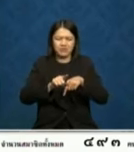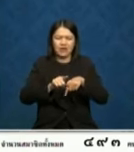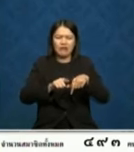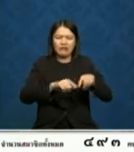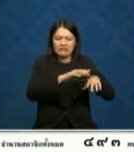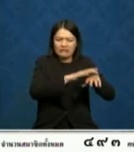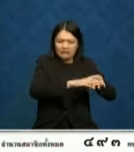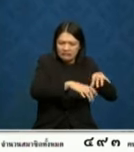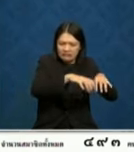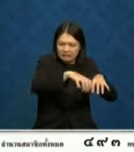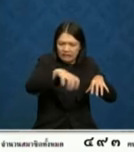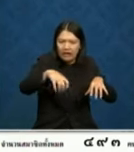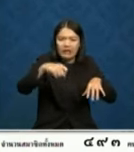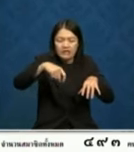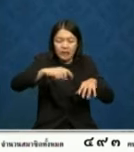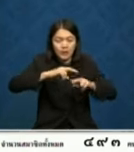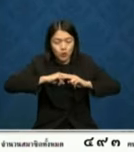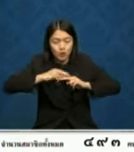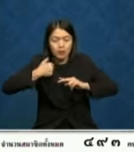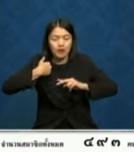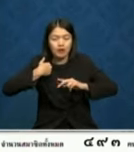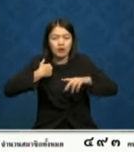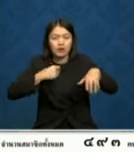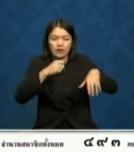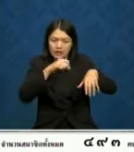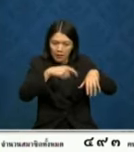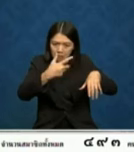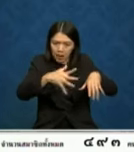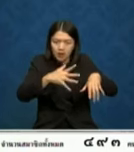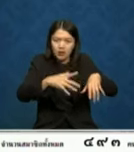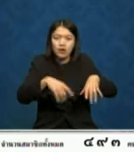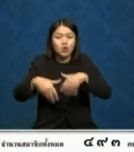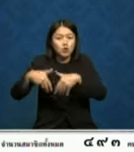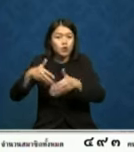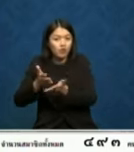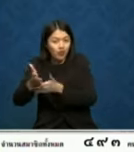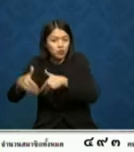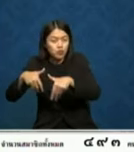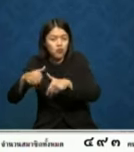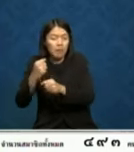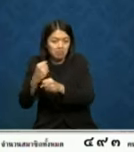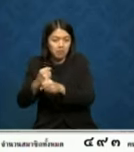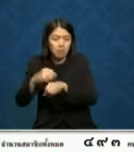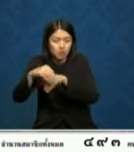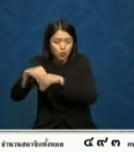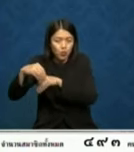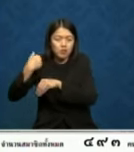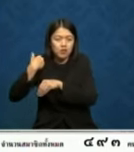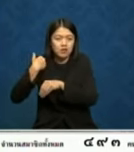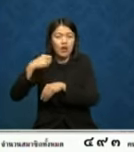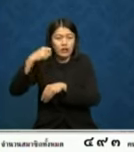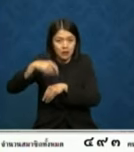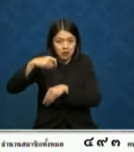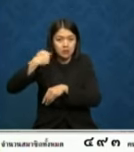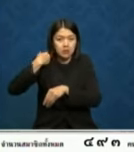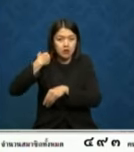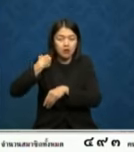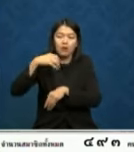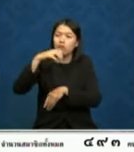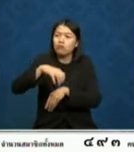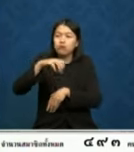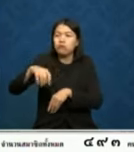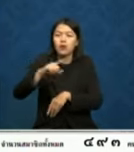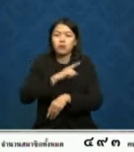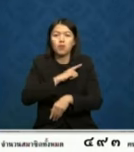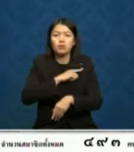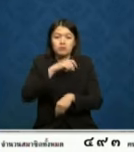ซ้ำกับของผ้าเอกชนมั้ยซ้ำของภาคประชาชนมซ้ำกับเอ่อของหน่วยงานอื่นอีก